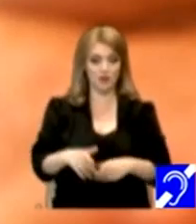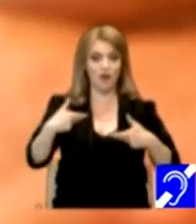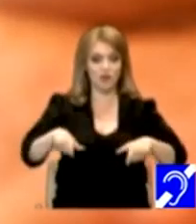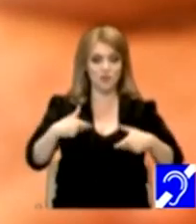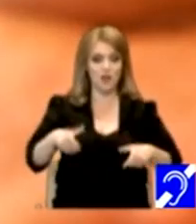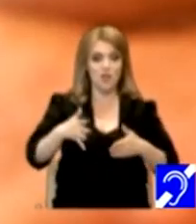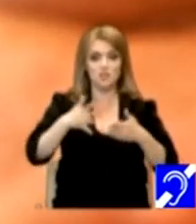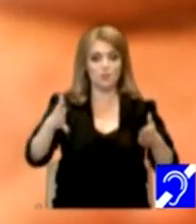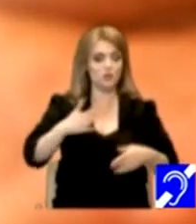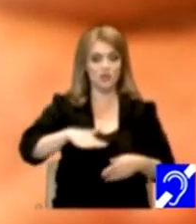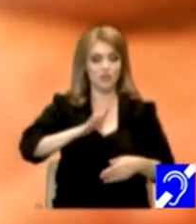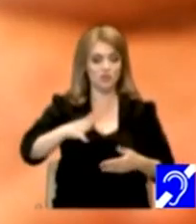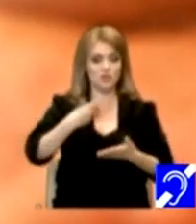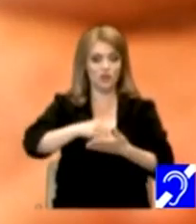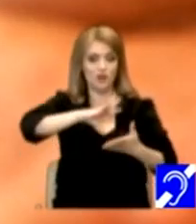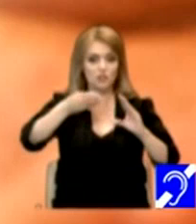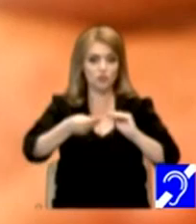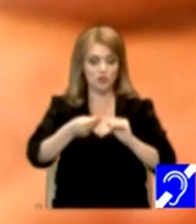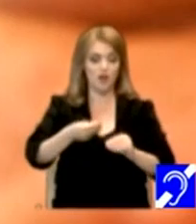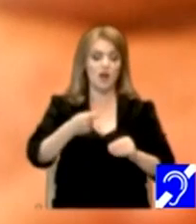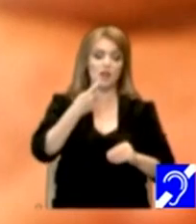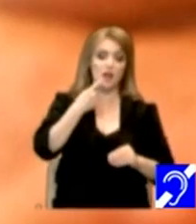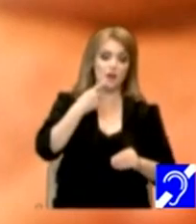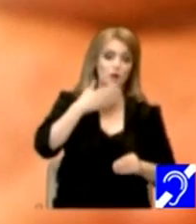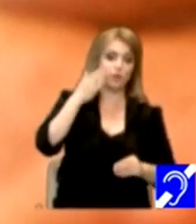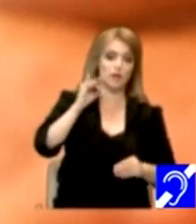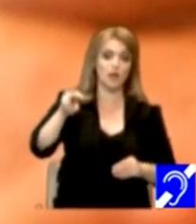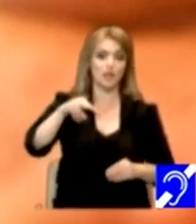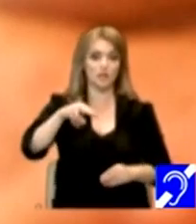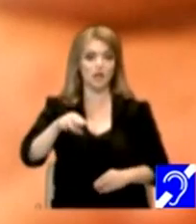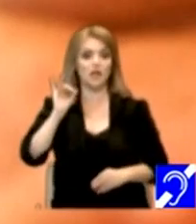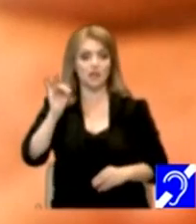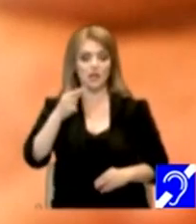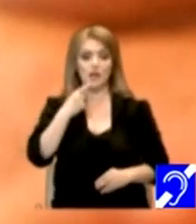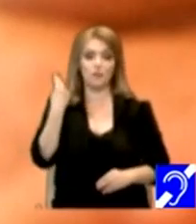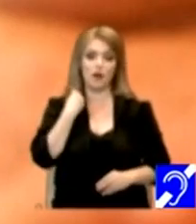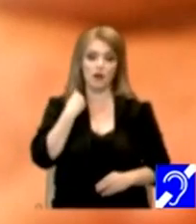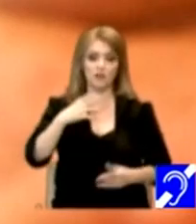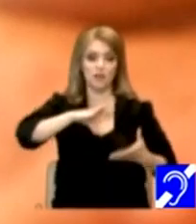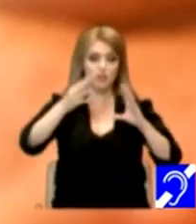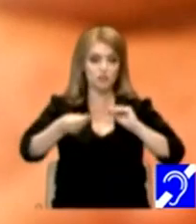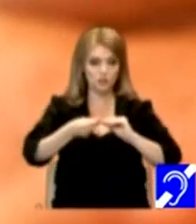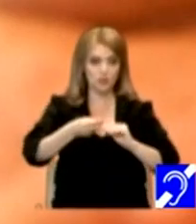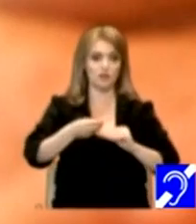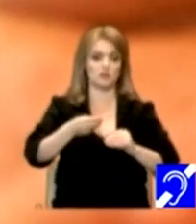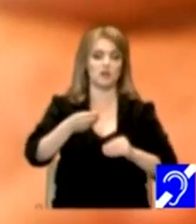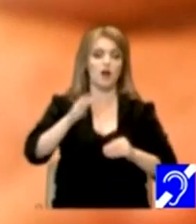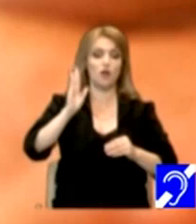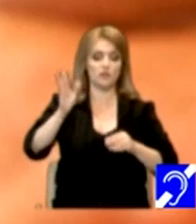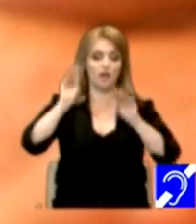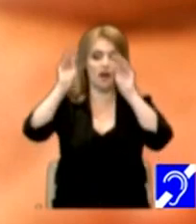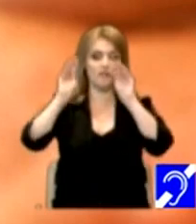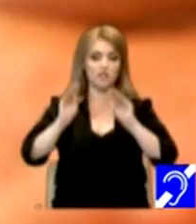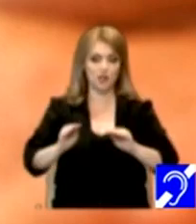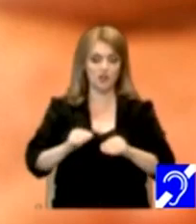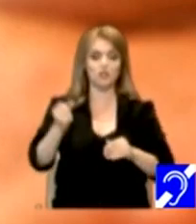mai mulți elevi contestă rezultatele la examenele de limba și literatura română și la cele de limba engleză. Rezultatele contestațiilor vor fi